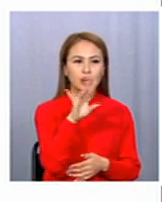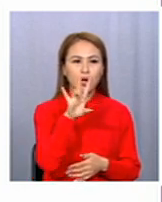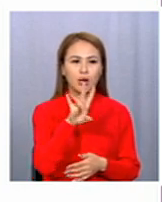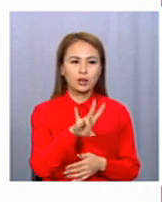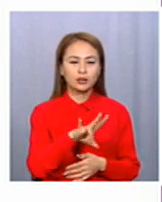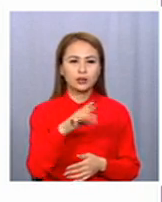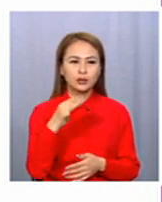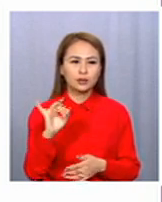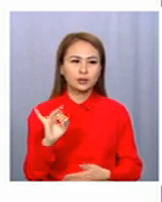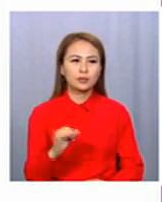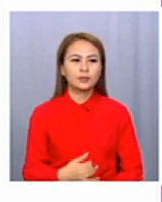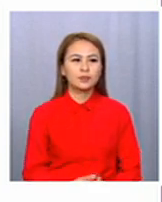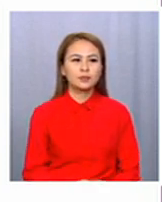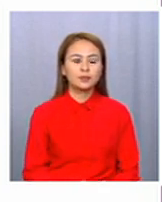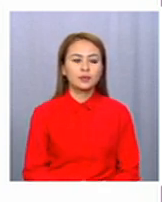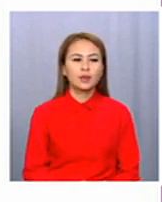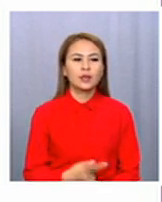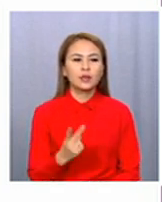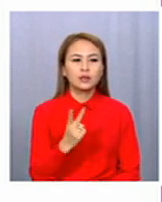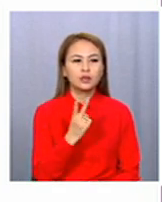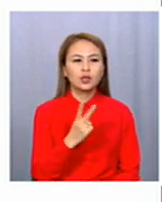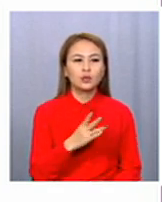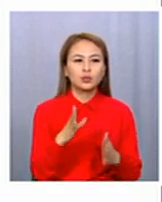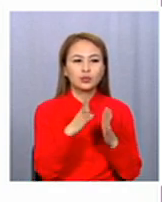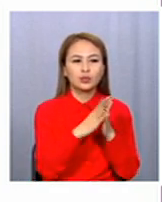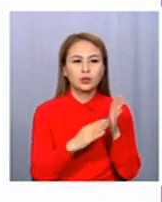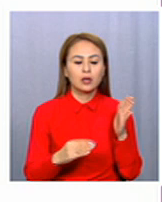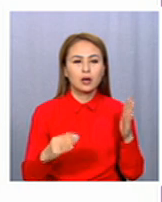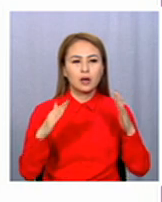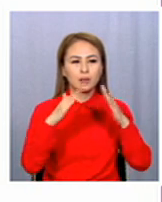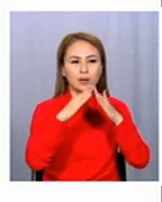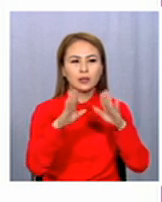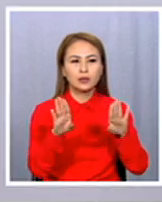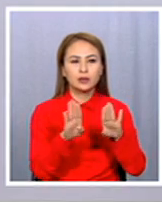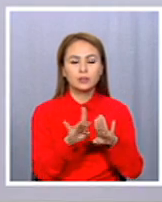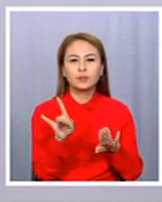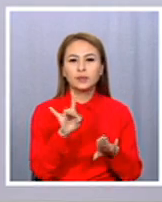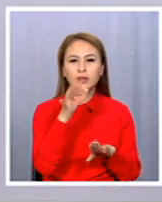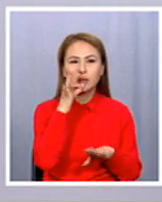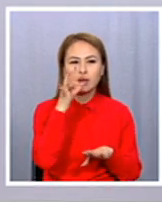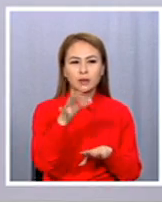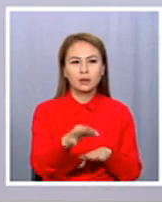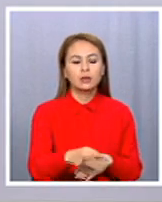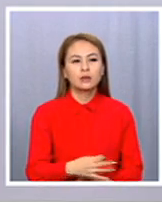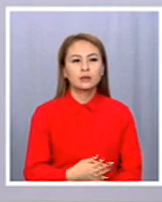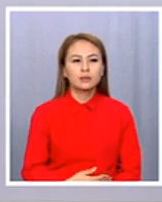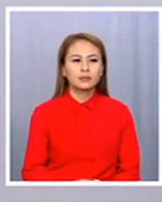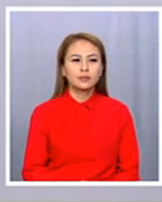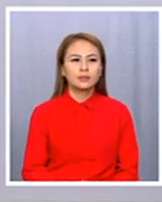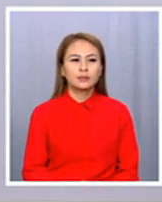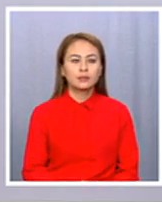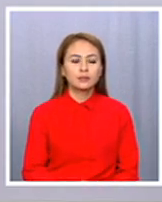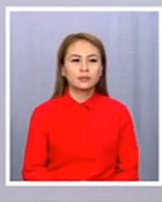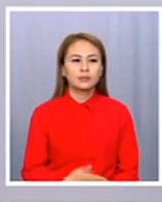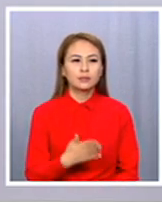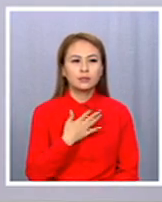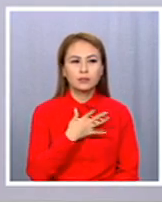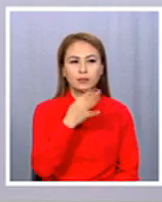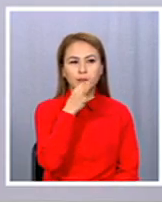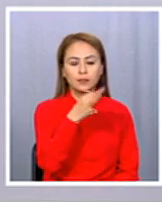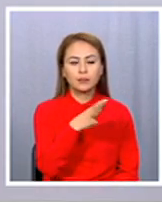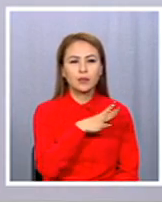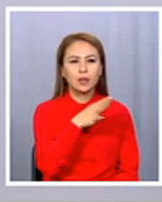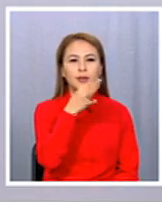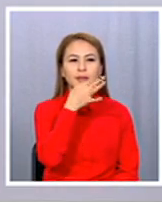бұрышы. Екінші сұрақ. Бұрыштың қабырғалары деп нені айтады? Ал бар қарайық. Біз айттық, кез келген